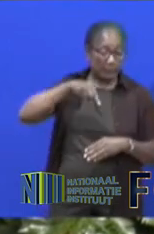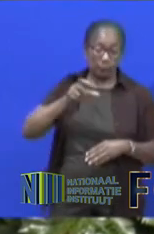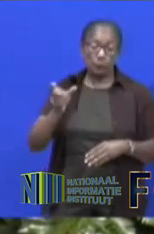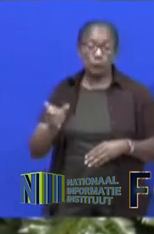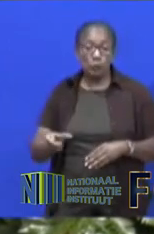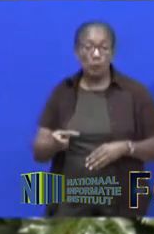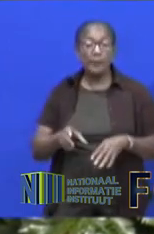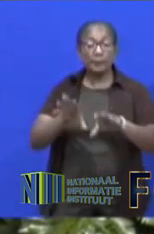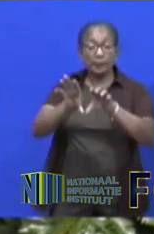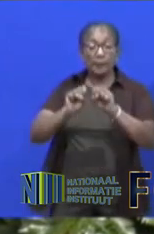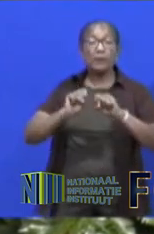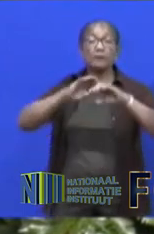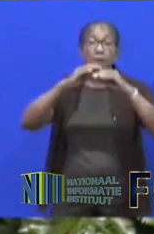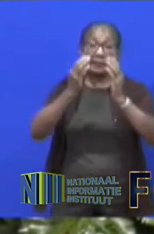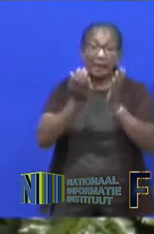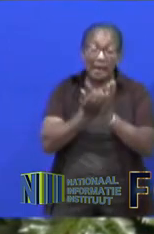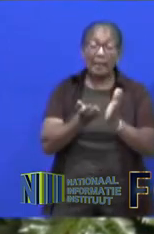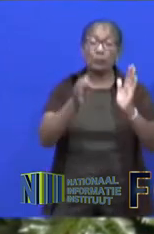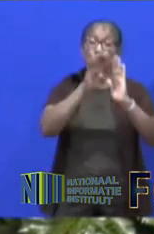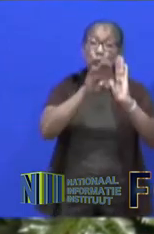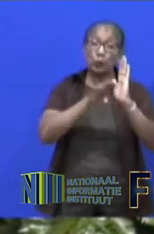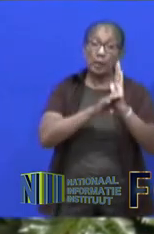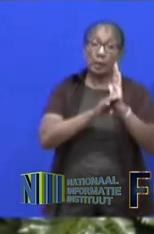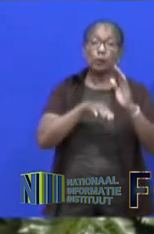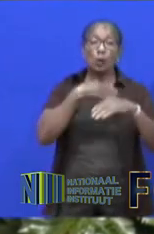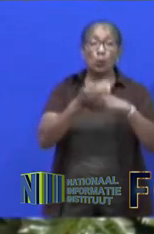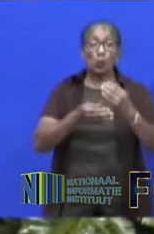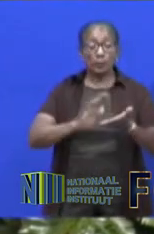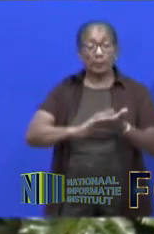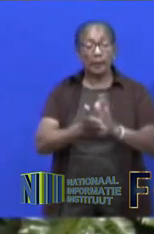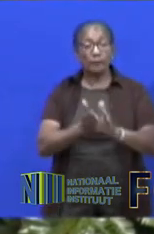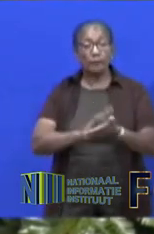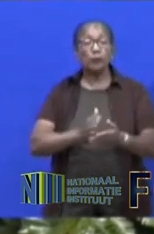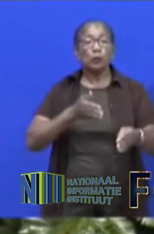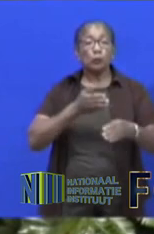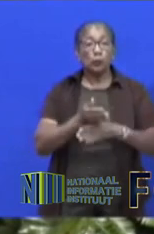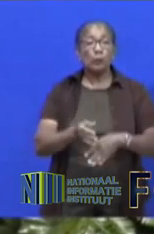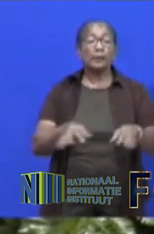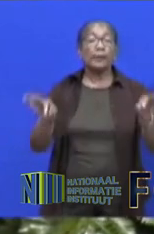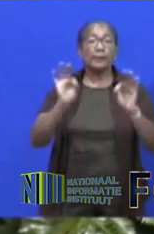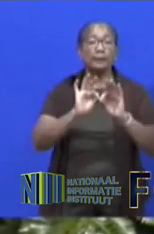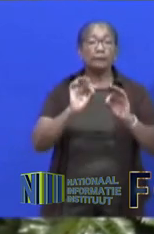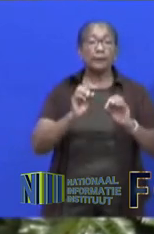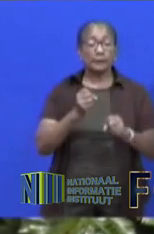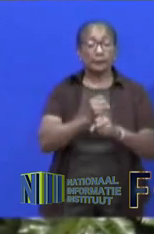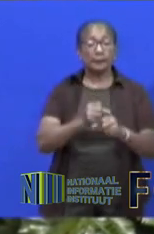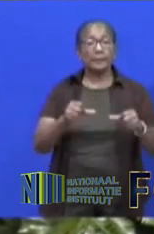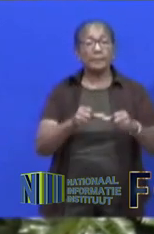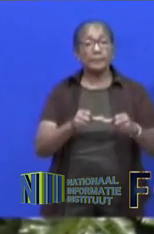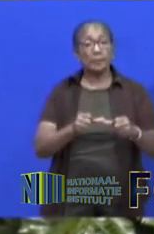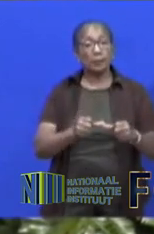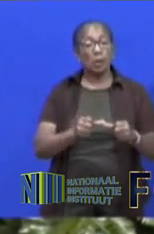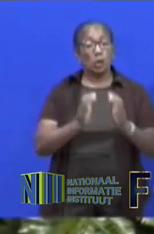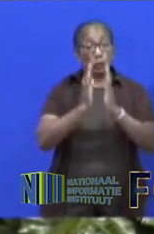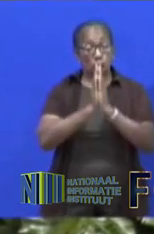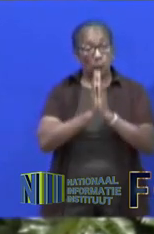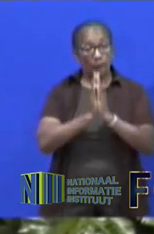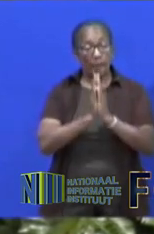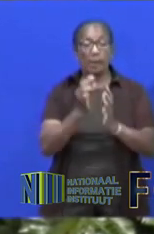met inachtneming van alle nodige protocollen worden afgehandeld door de relevante diensten. Op